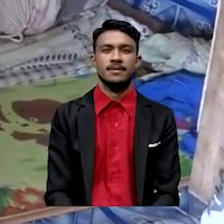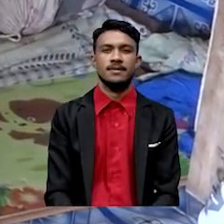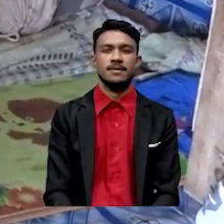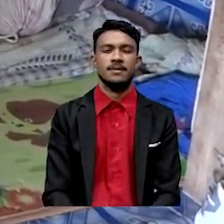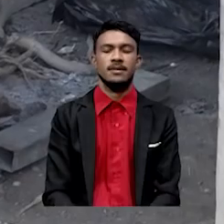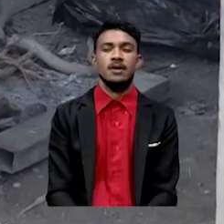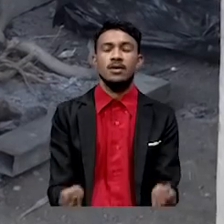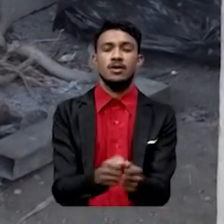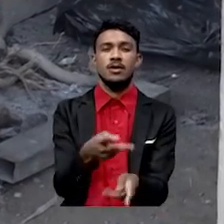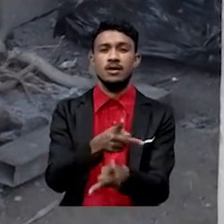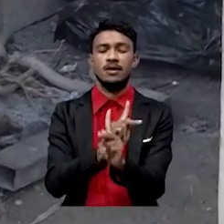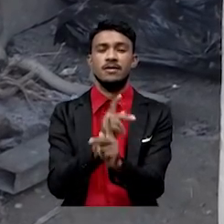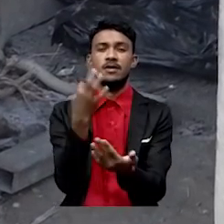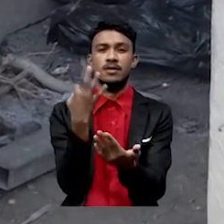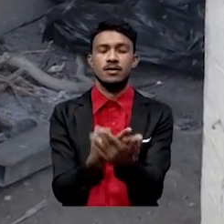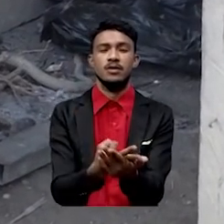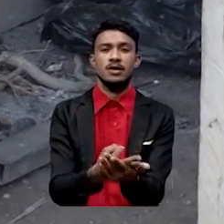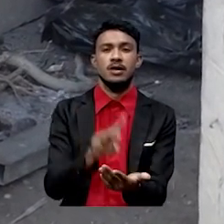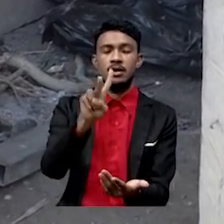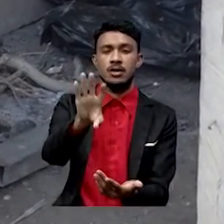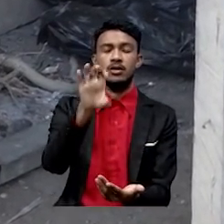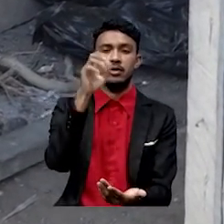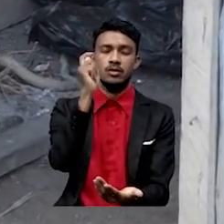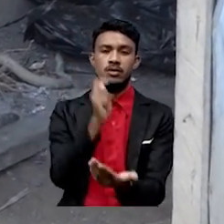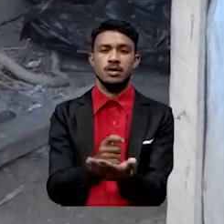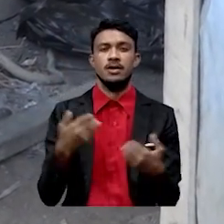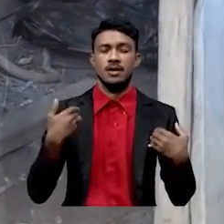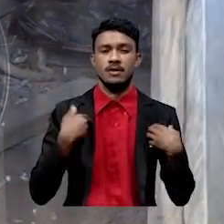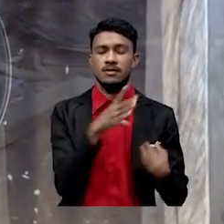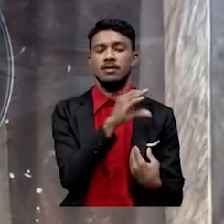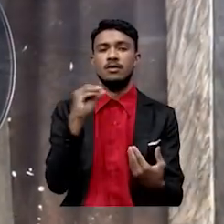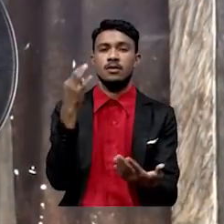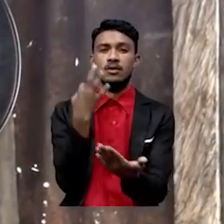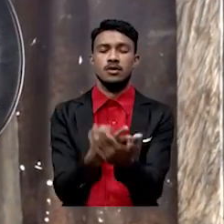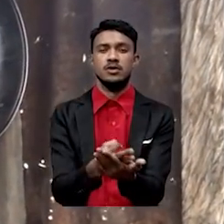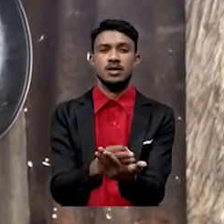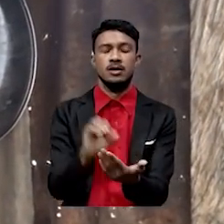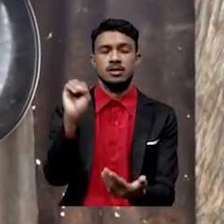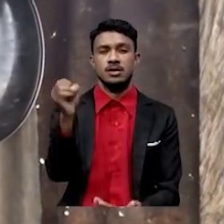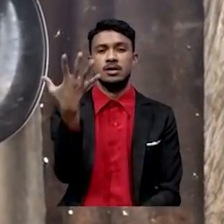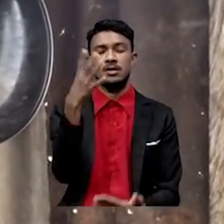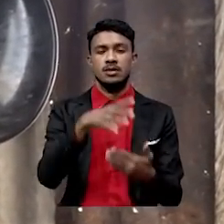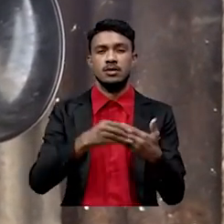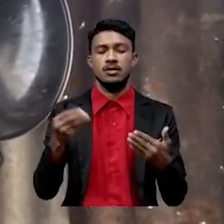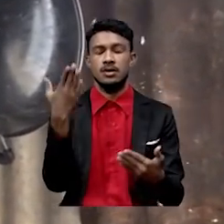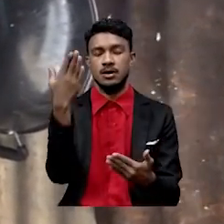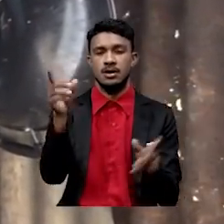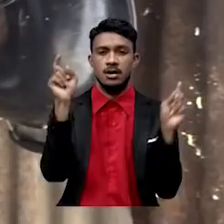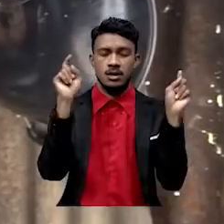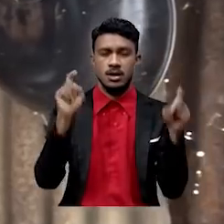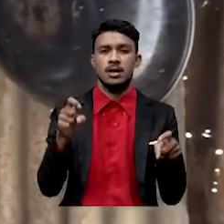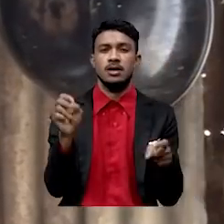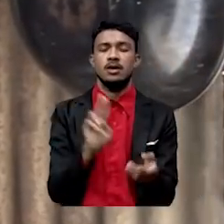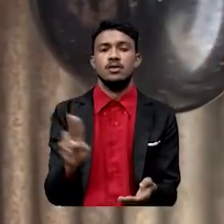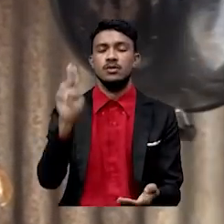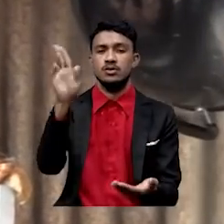Ho deve dolar americano rihung rua nebe nye se iha no osan dolar sanulu resing lima, nebe nye tenki uza atu sosa